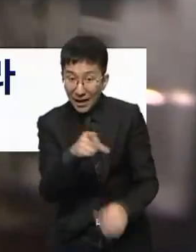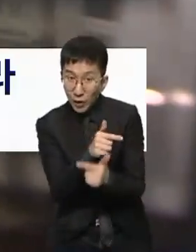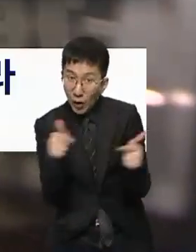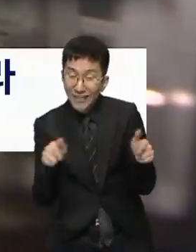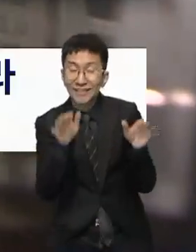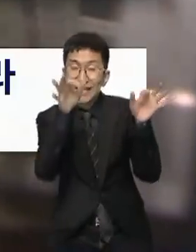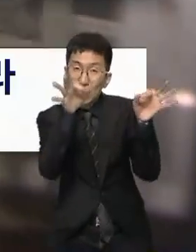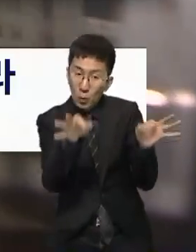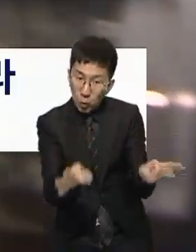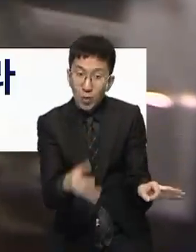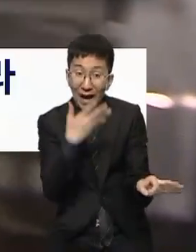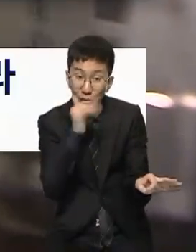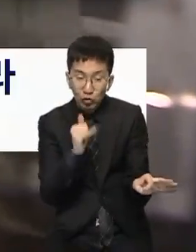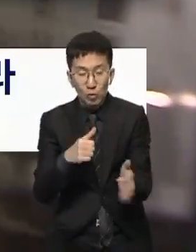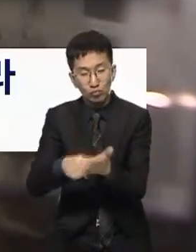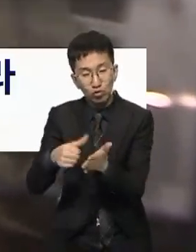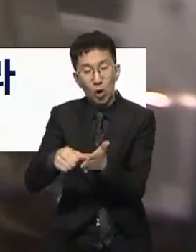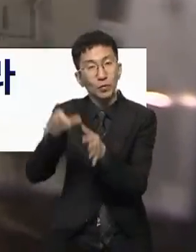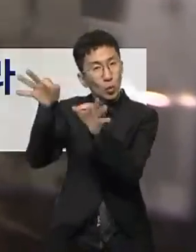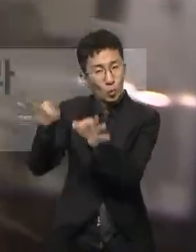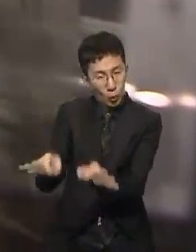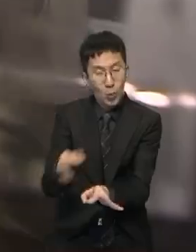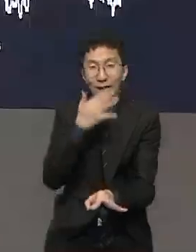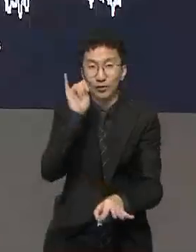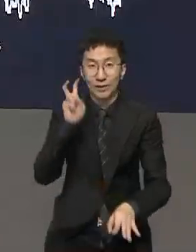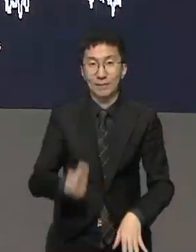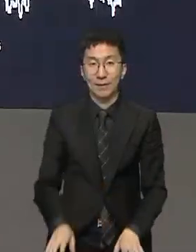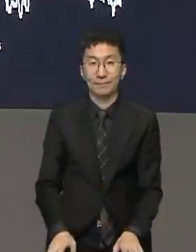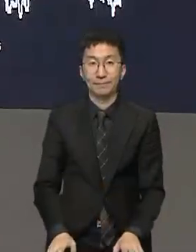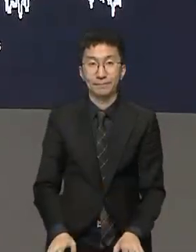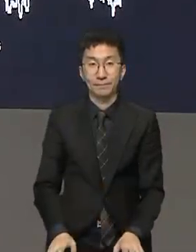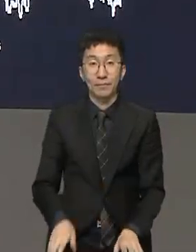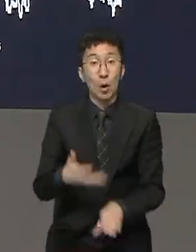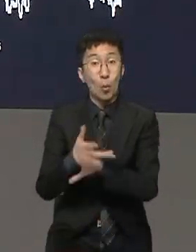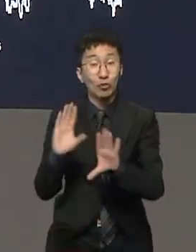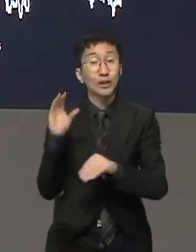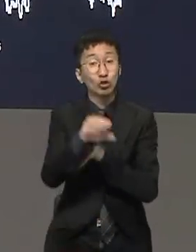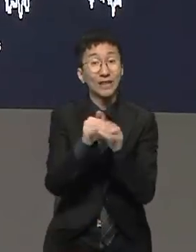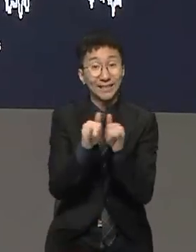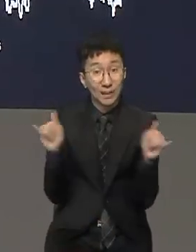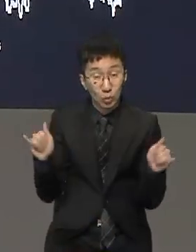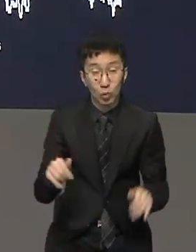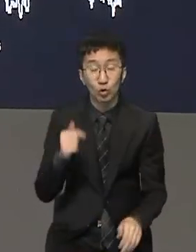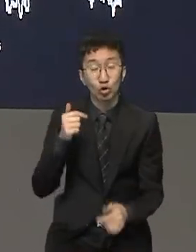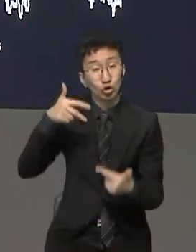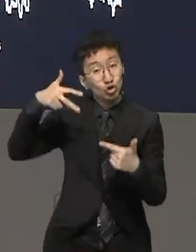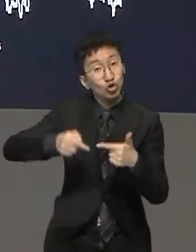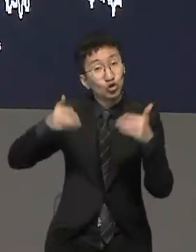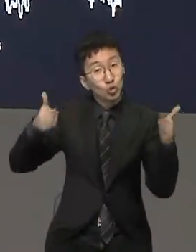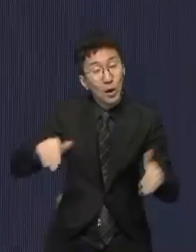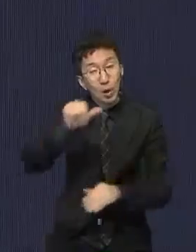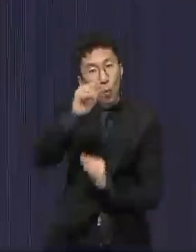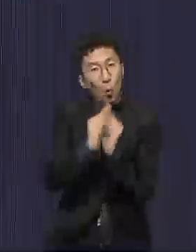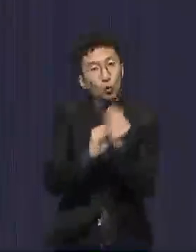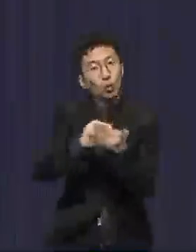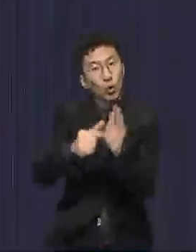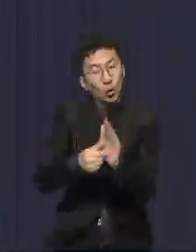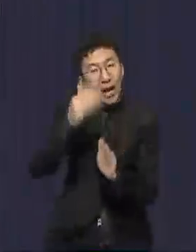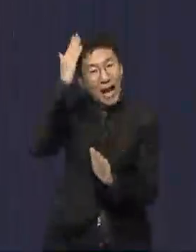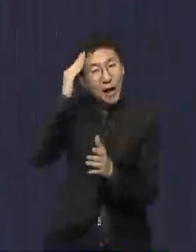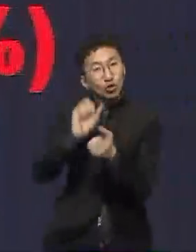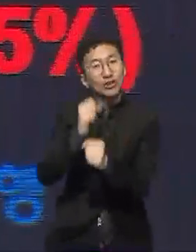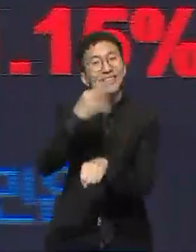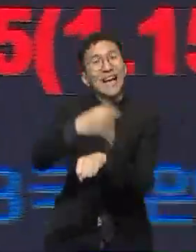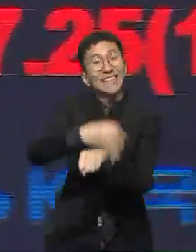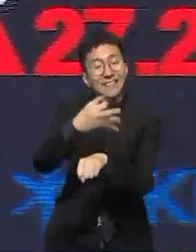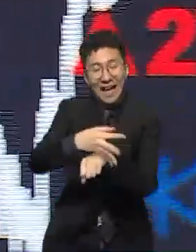물가 안정에도 기여할 수 있는 것으로 생각됩니다. 외국인 투자자들이 지난 6주간 5조 원 넘게 국내 주식을 사들인